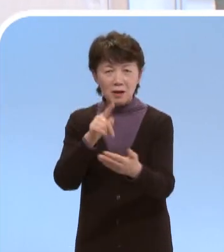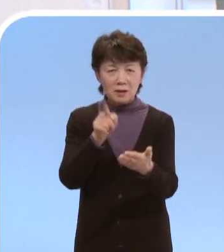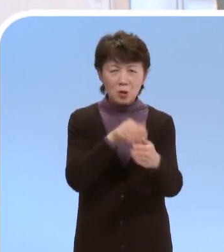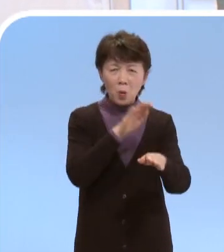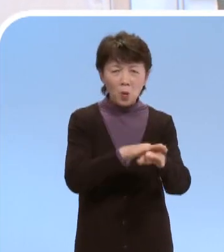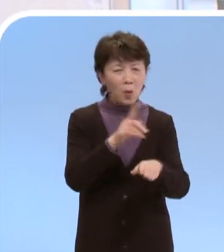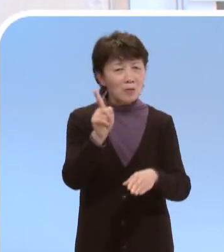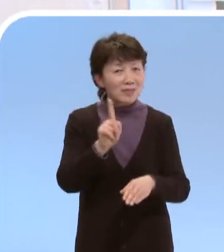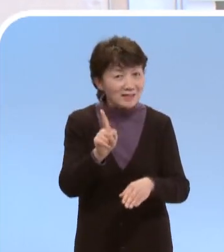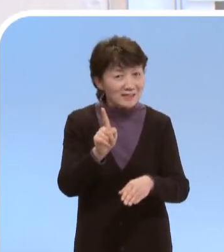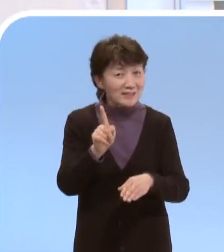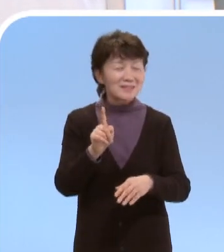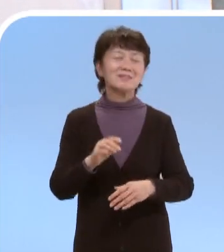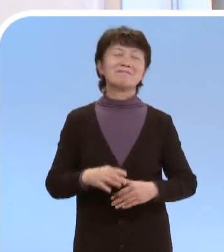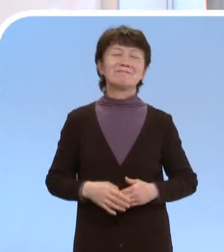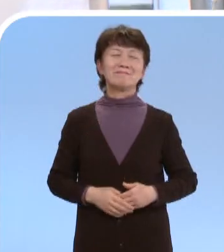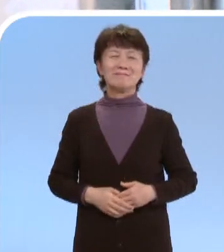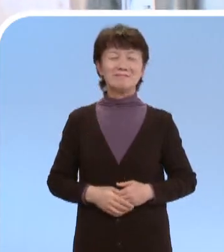るんでしょうか？